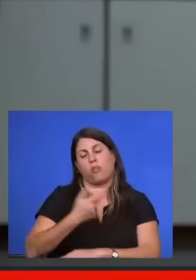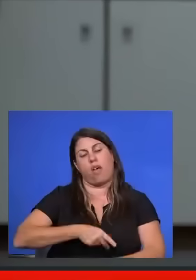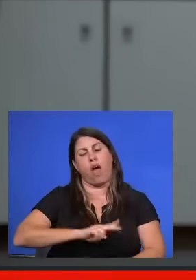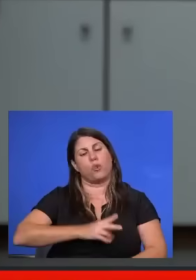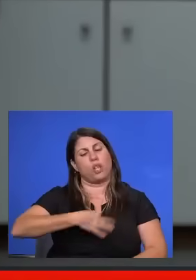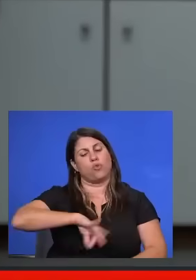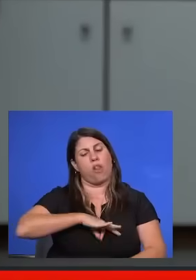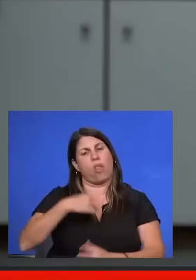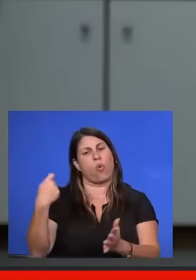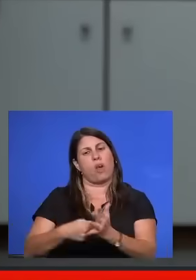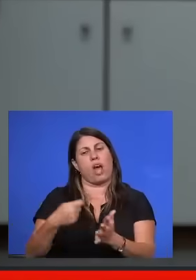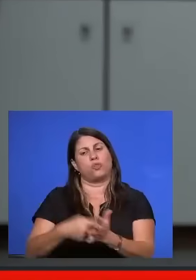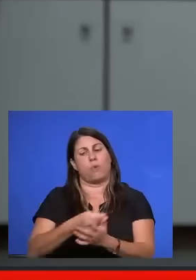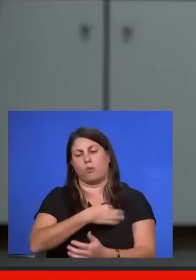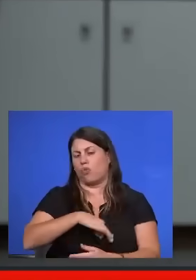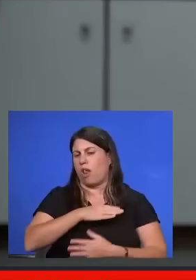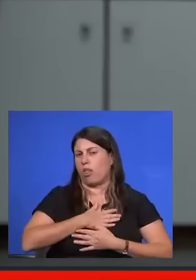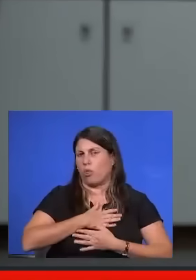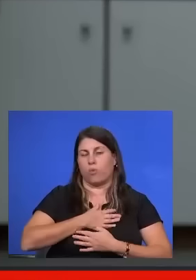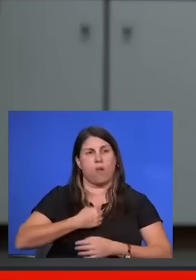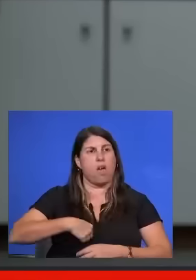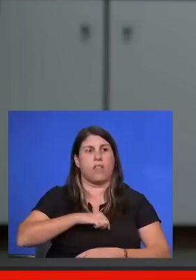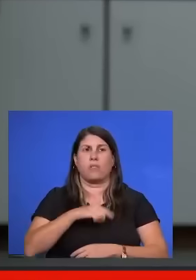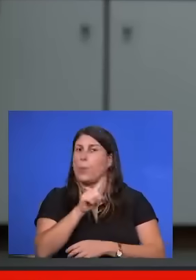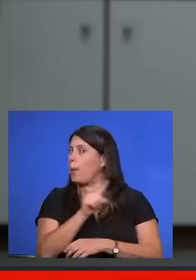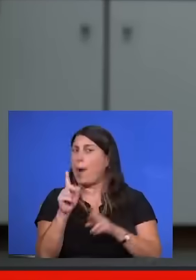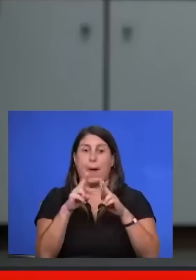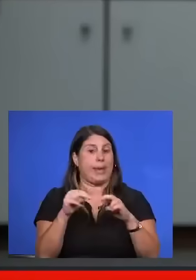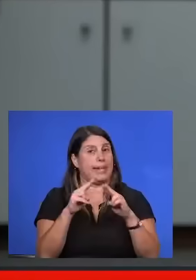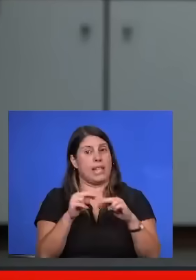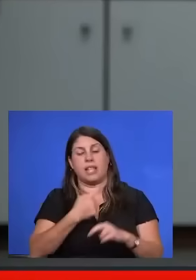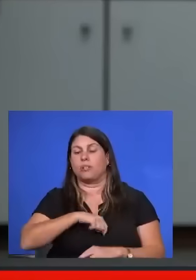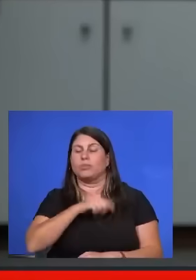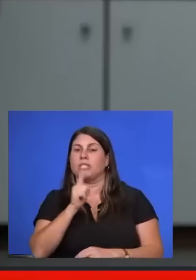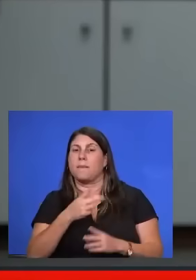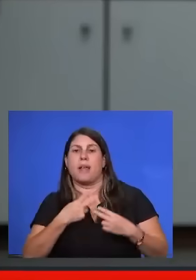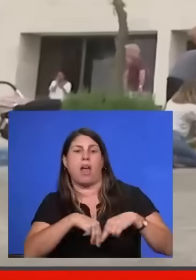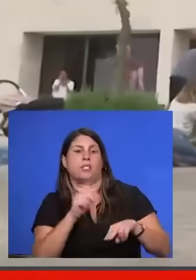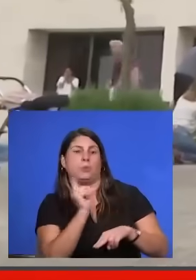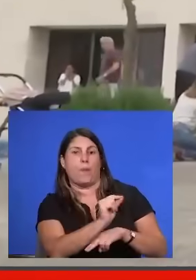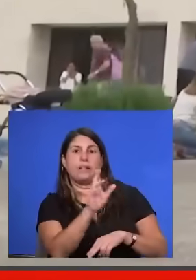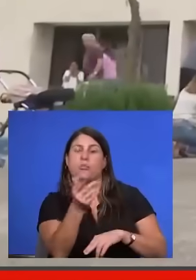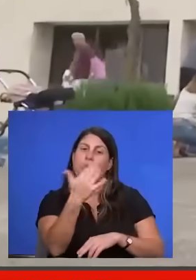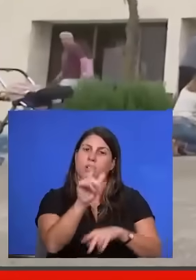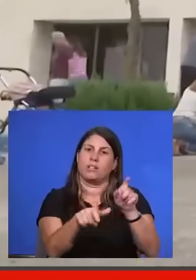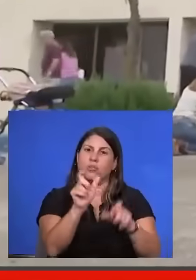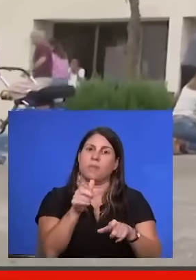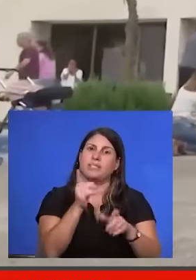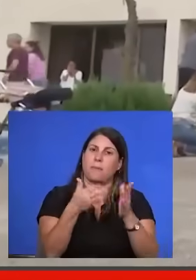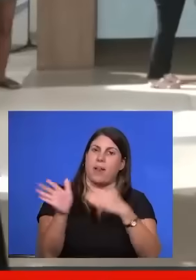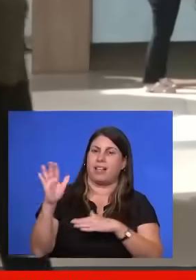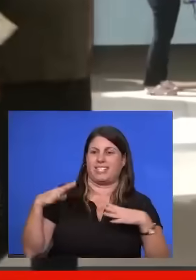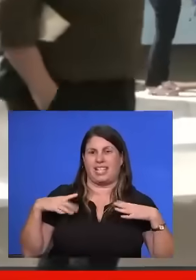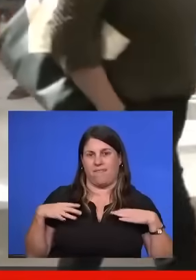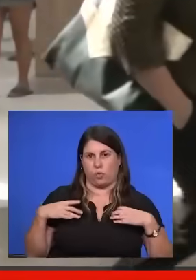בלבד. אנחנו לא קייטנה, אנחנו צריכים לחזור הביתה, יש עוד אנשים שצריכים לצאת להפוגה. מכל תושבי הדרום